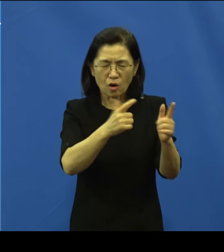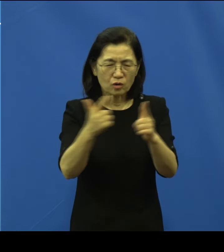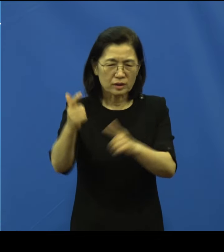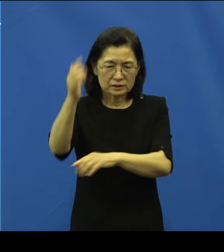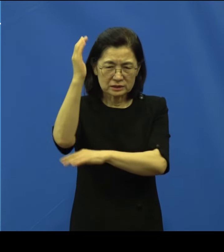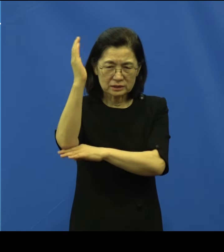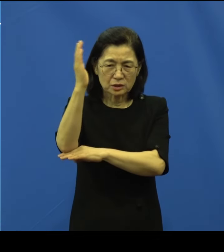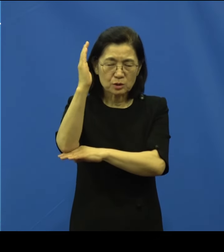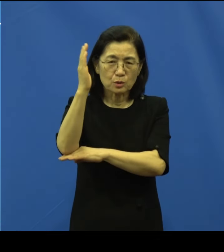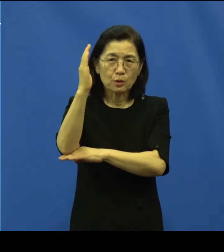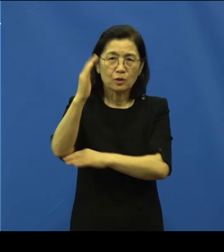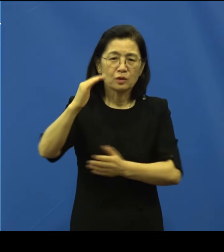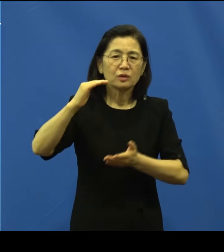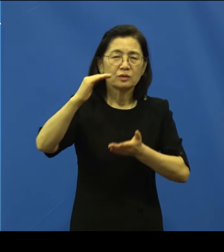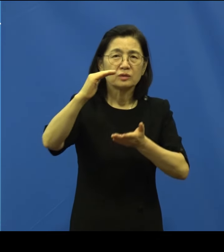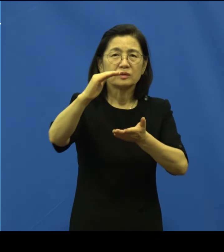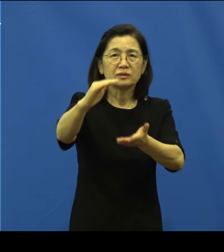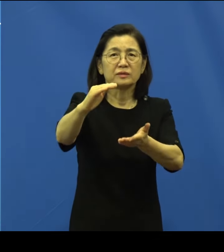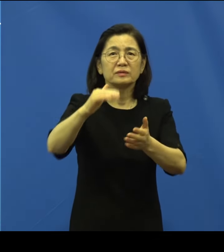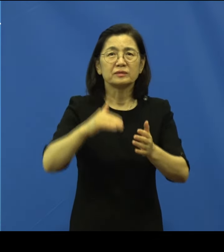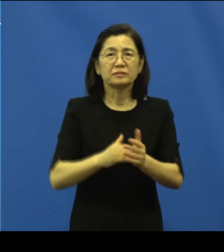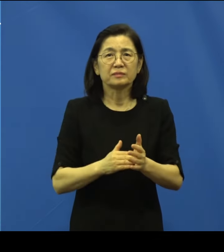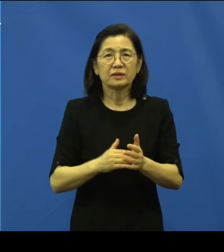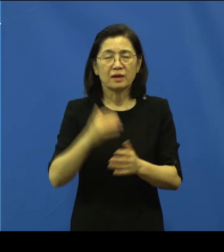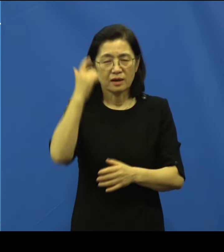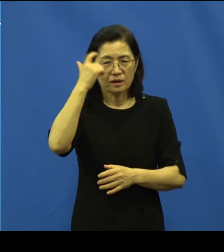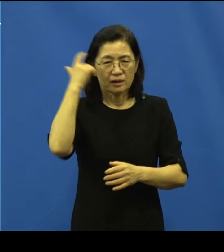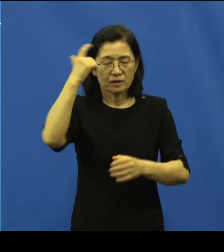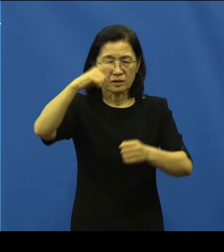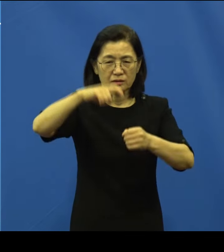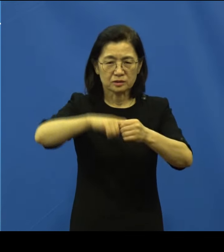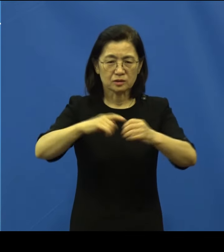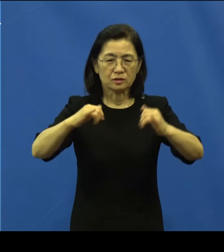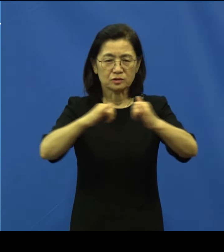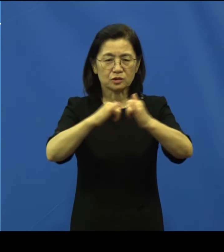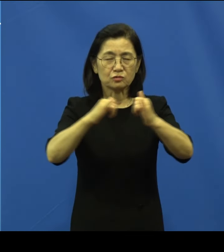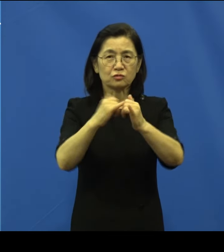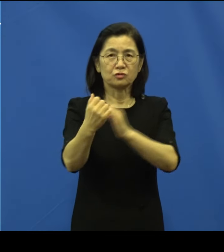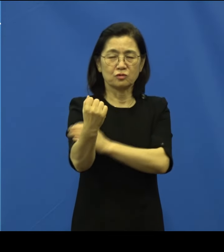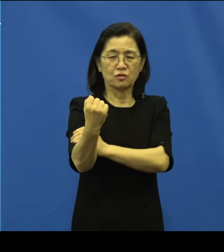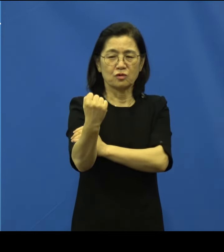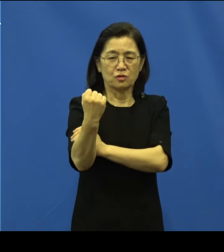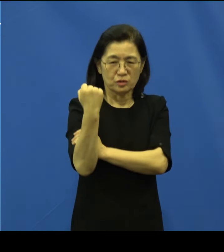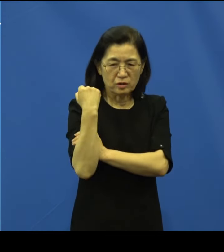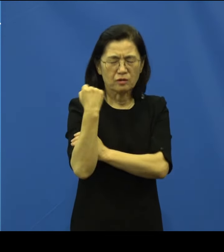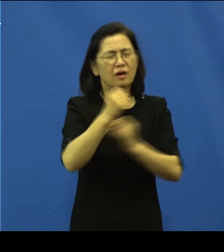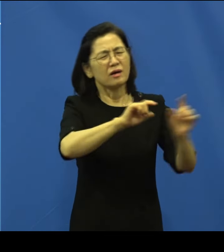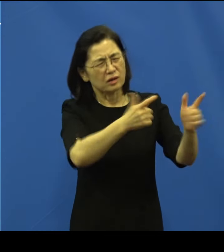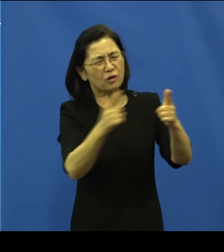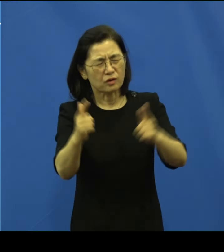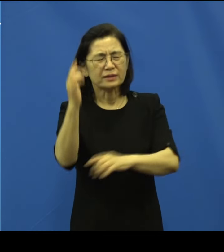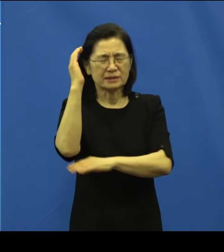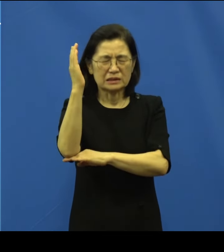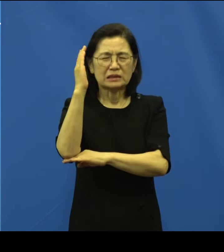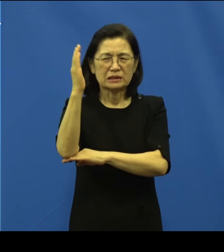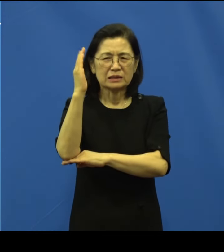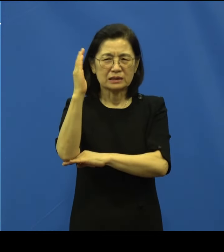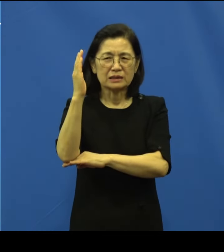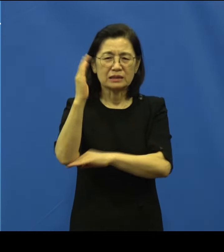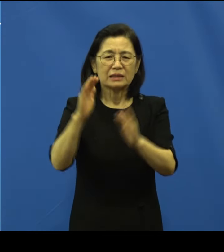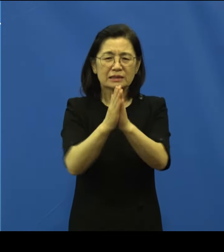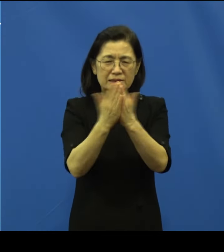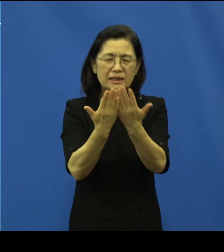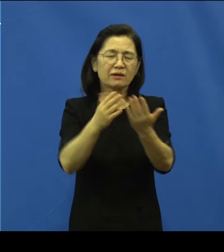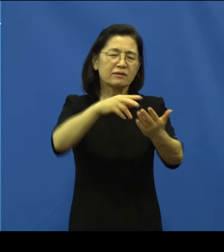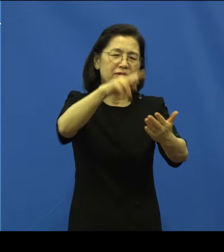있으니까, 영적 전투력이라는 이모 목사님이 지은 책도 있네요. 하여튼 그런 거를 읽고